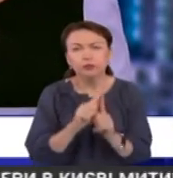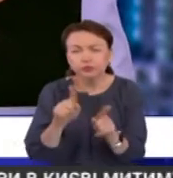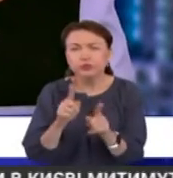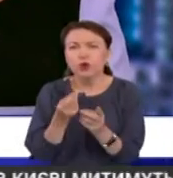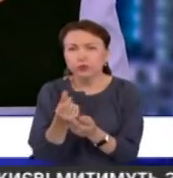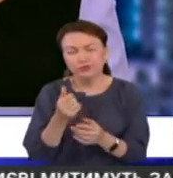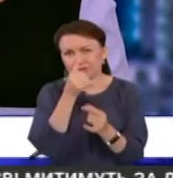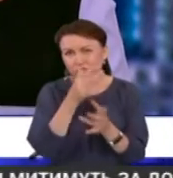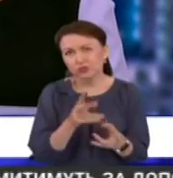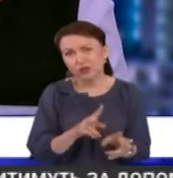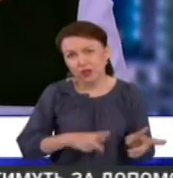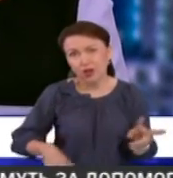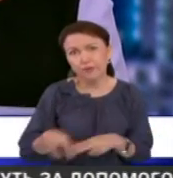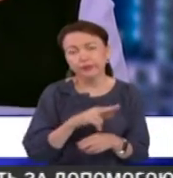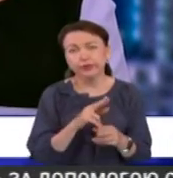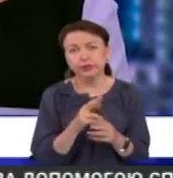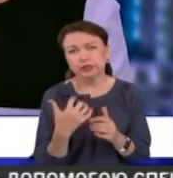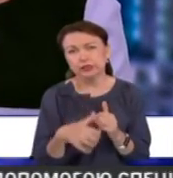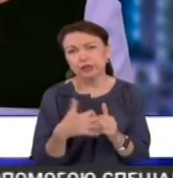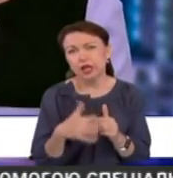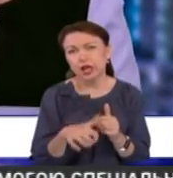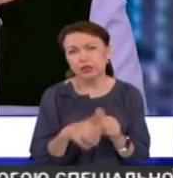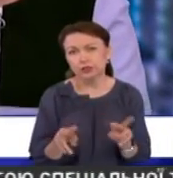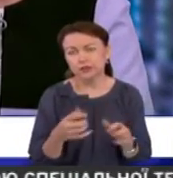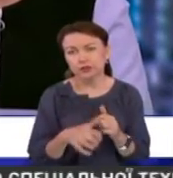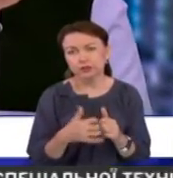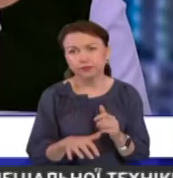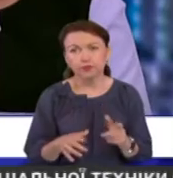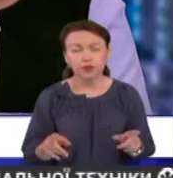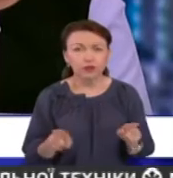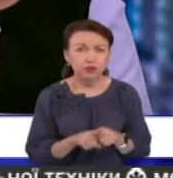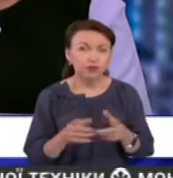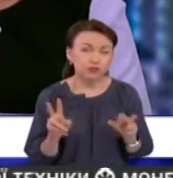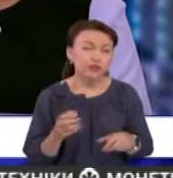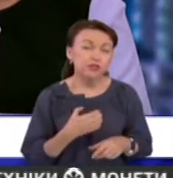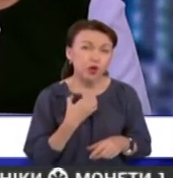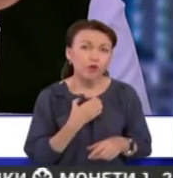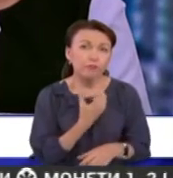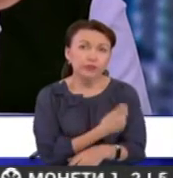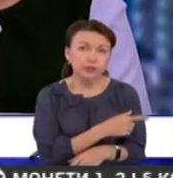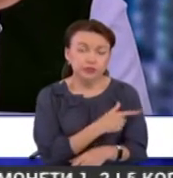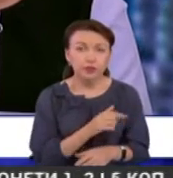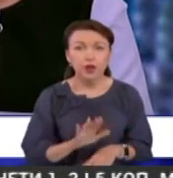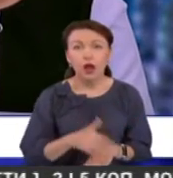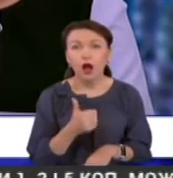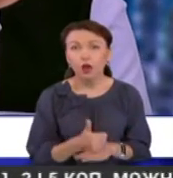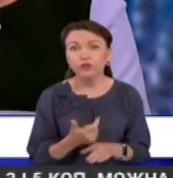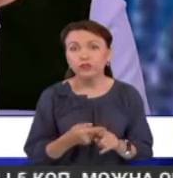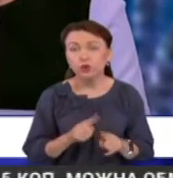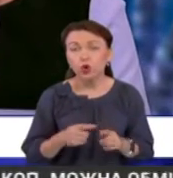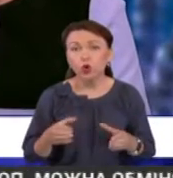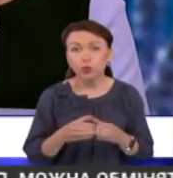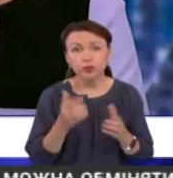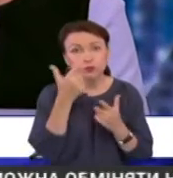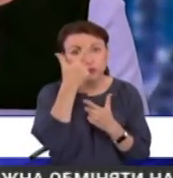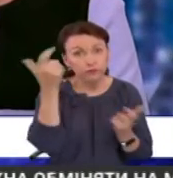відповідно до наданої послуги. Ну, це вже страхова медицина, ми повинні до неї або переходити, а голова профільного комітету заявляє